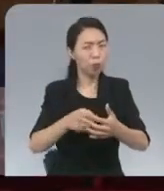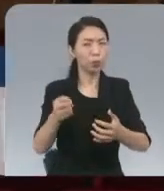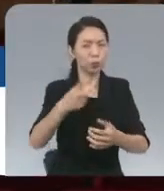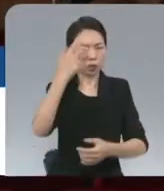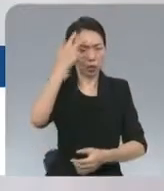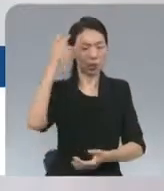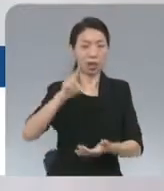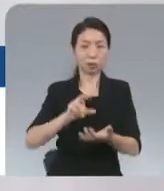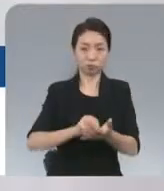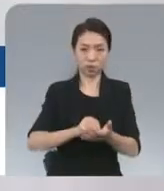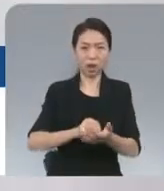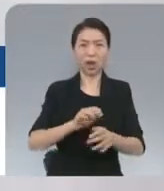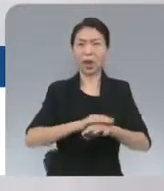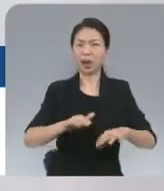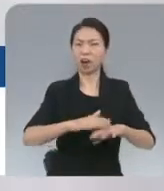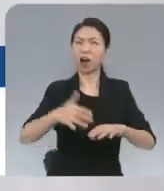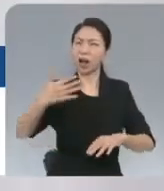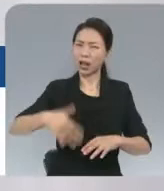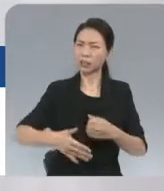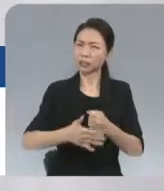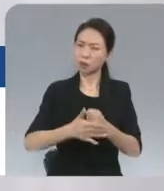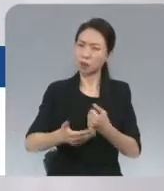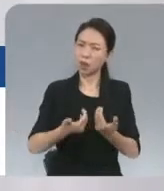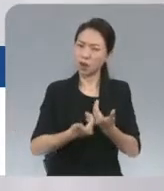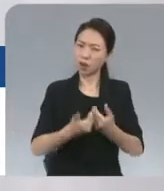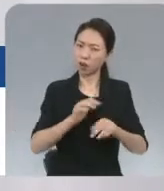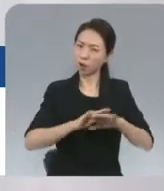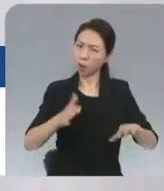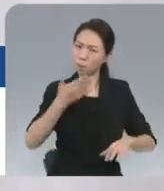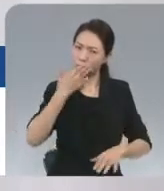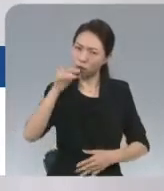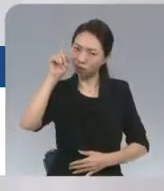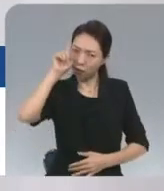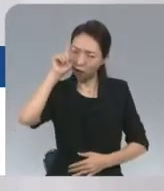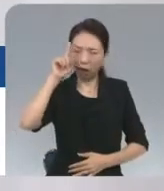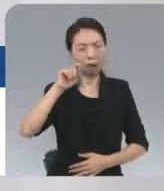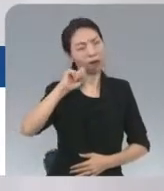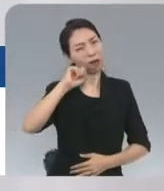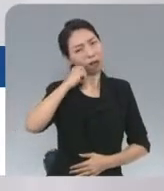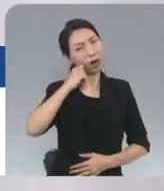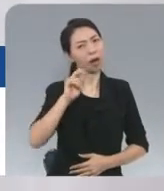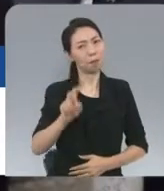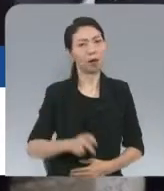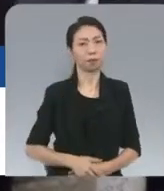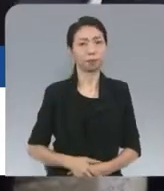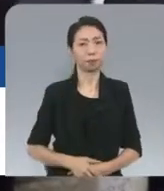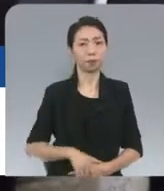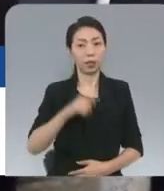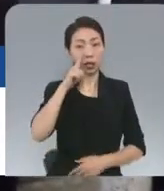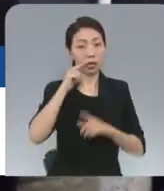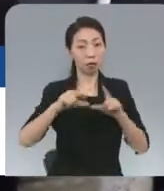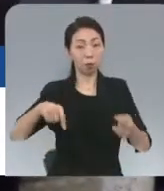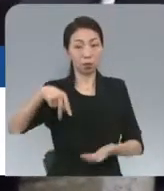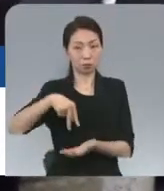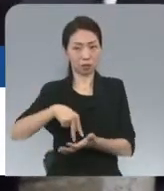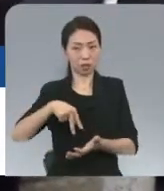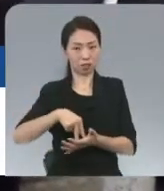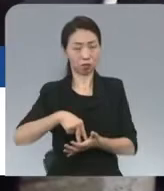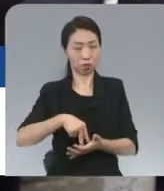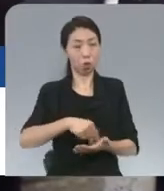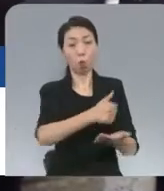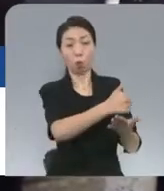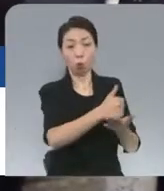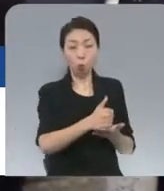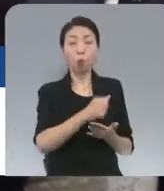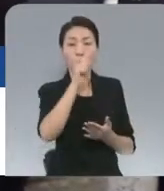car le psd et sa coalition semble songer à ouvrir la voie à une réforme de la constitution pacifiste du japon